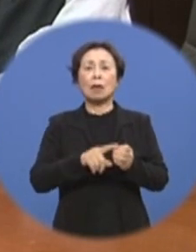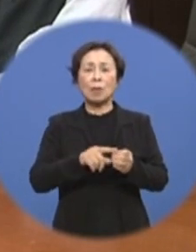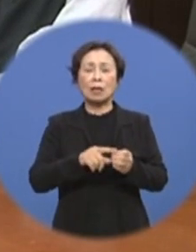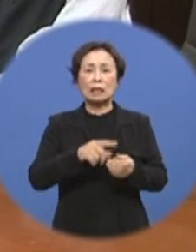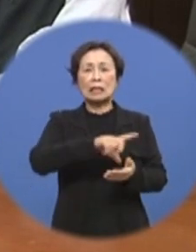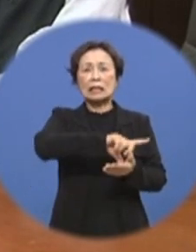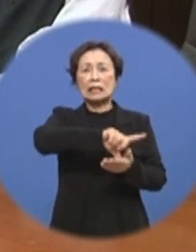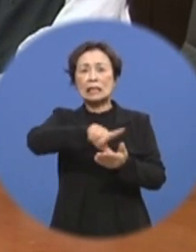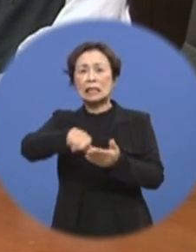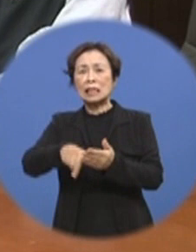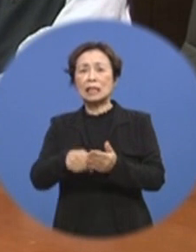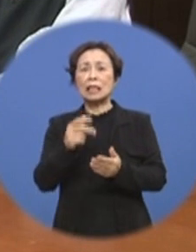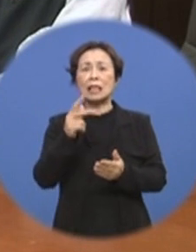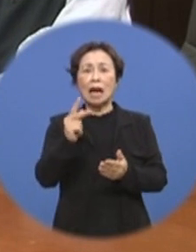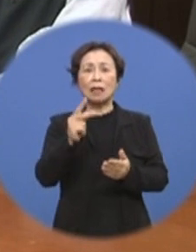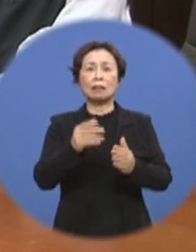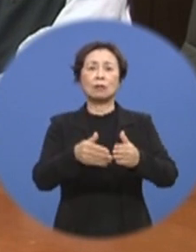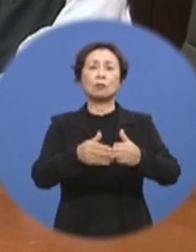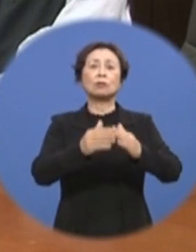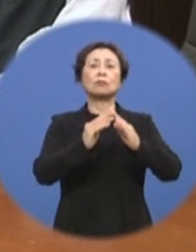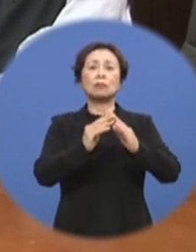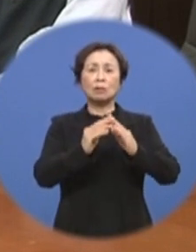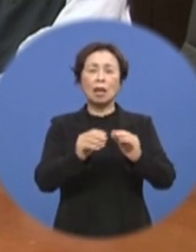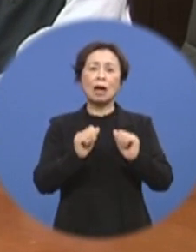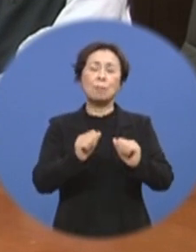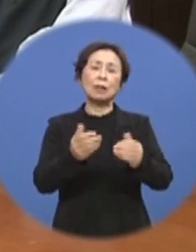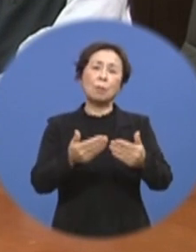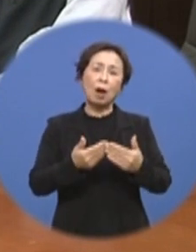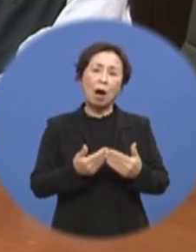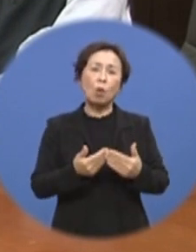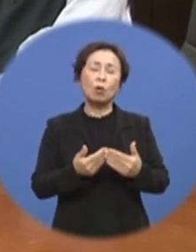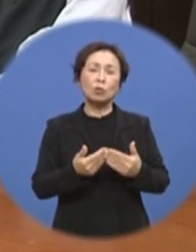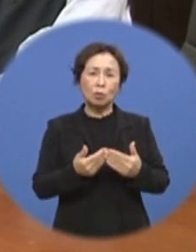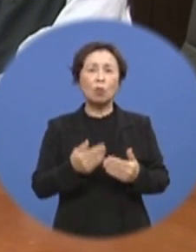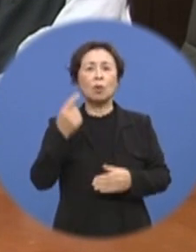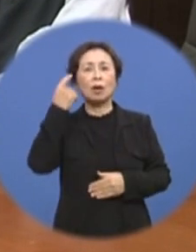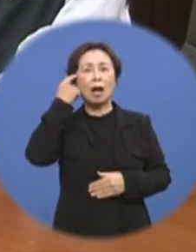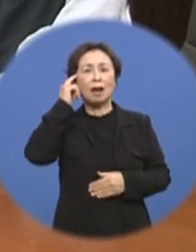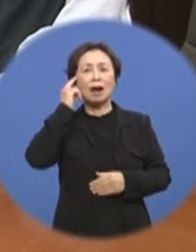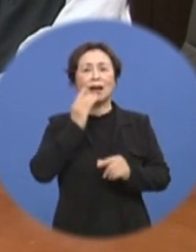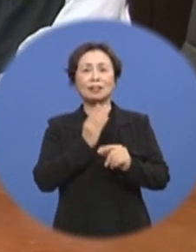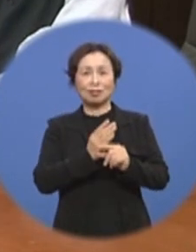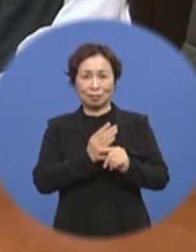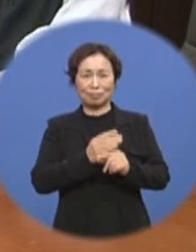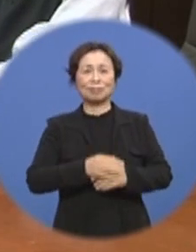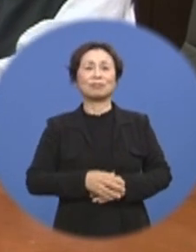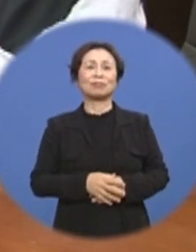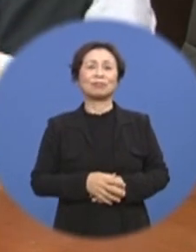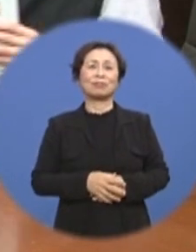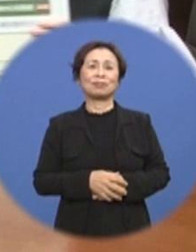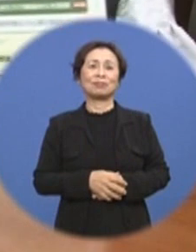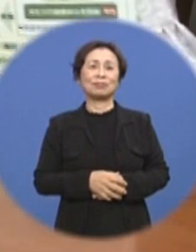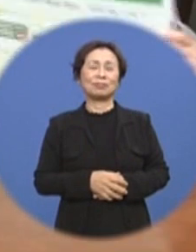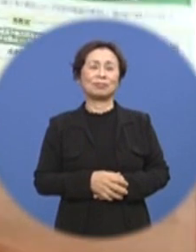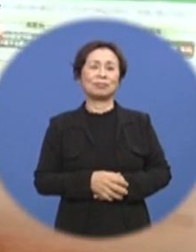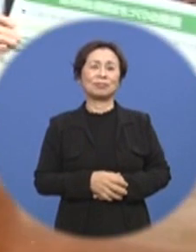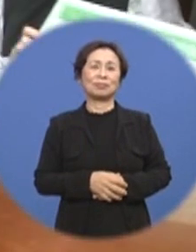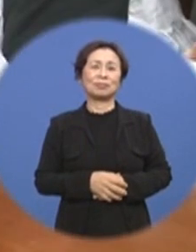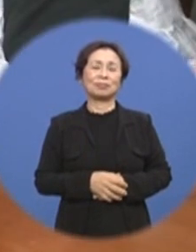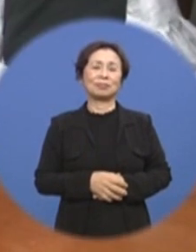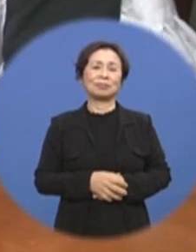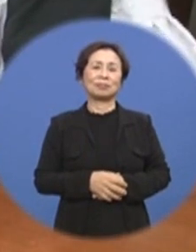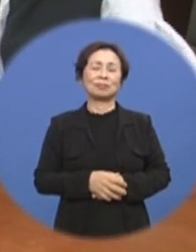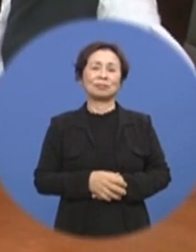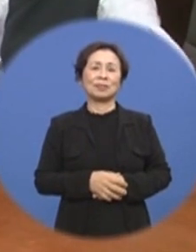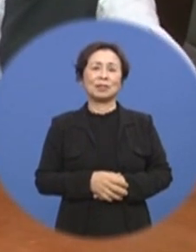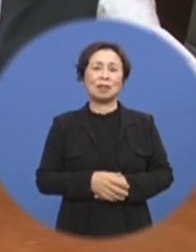をつくりましてねであの頑張ってもらうというふうに今考えているところですねほんとそして